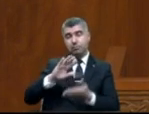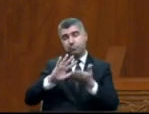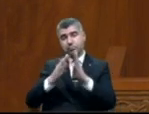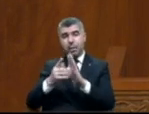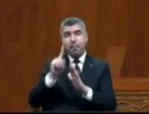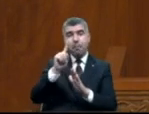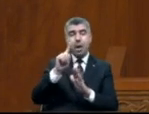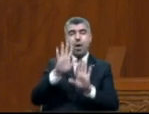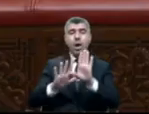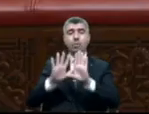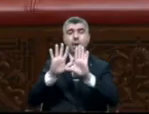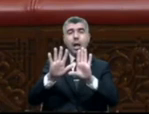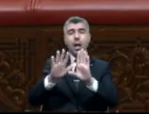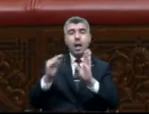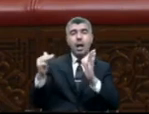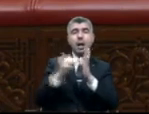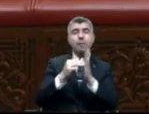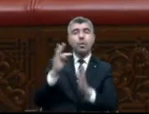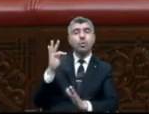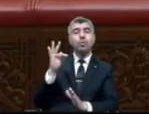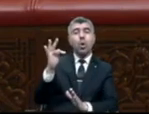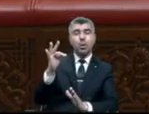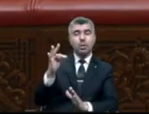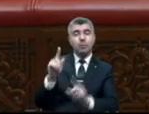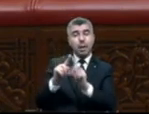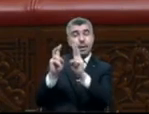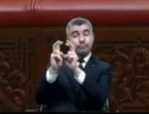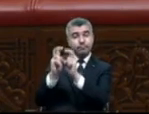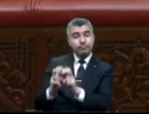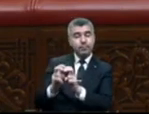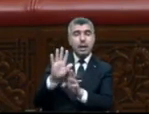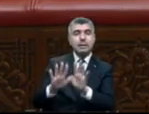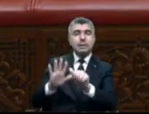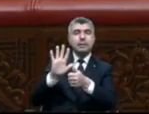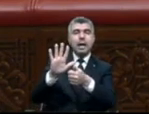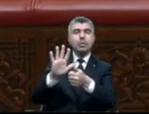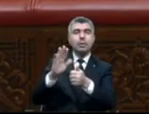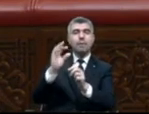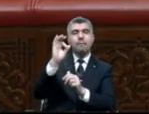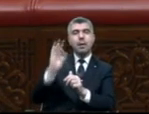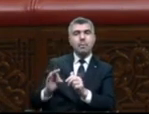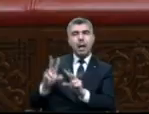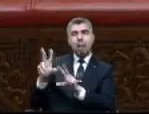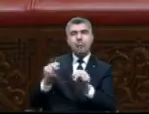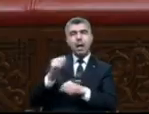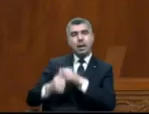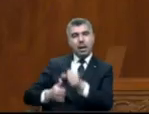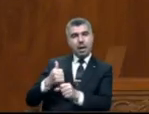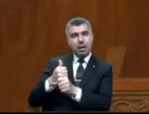المرتقب هو 110,000 طن، أي بواحد الانخفاض ديال 16% مقارنة بالموسم